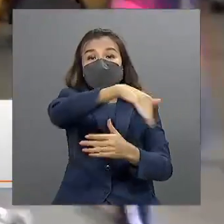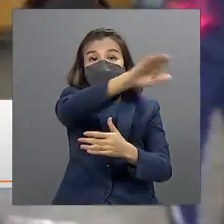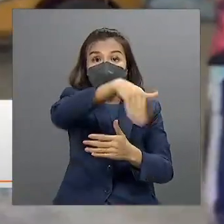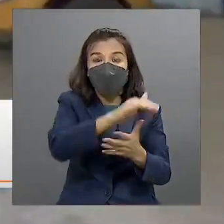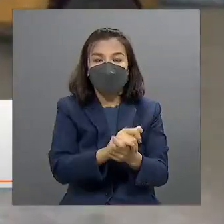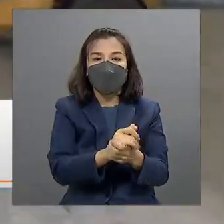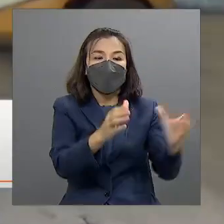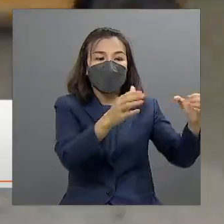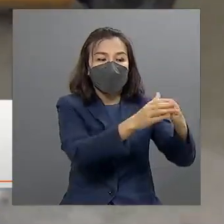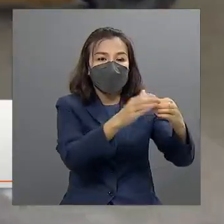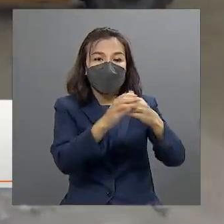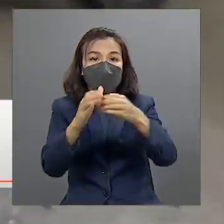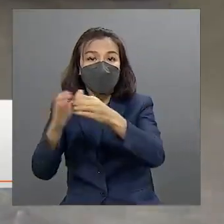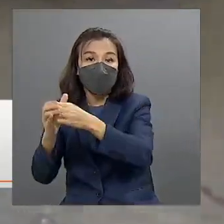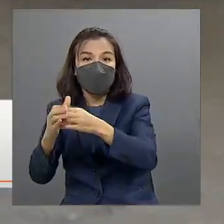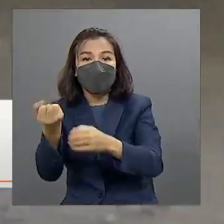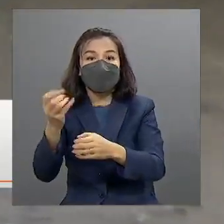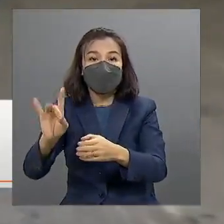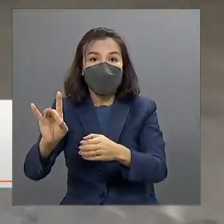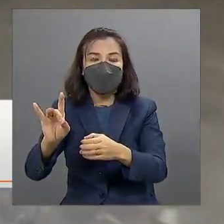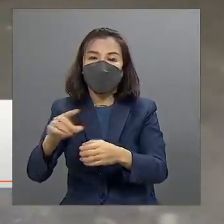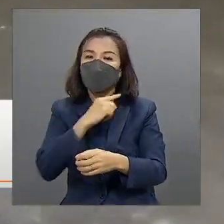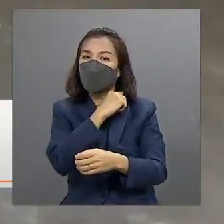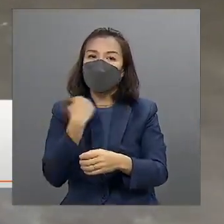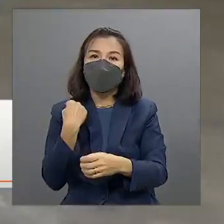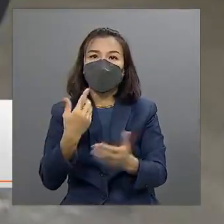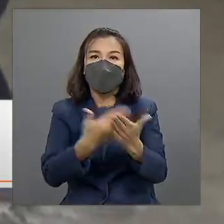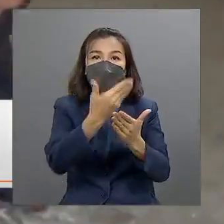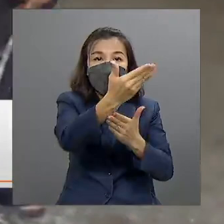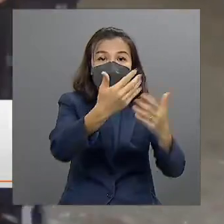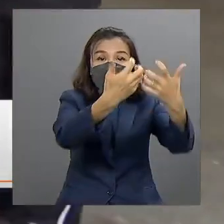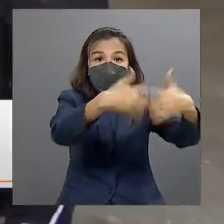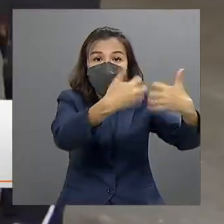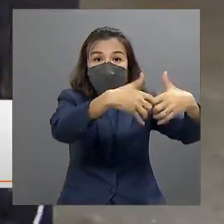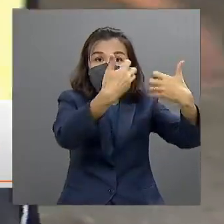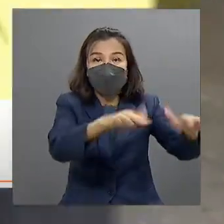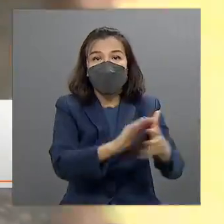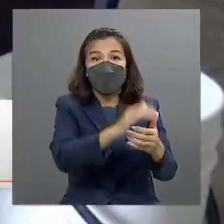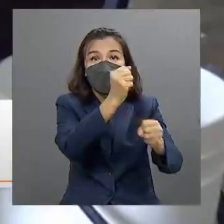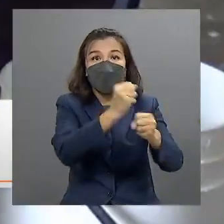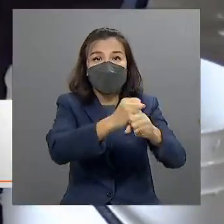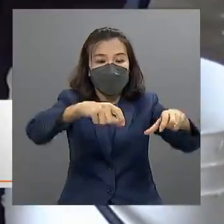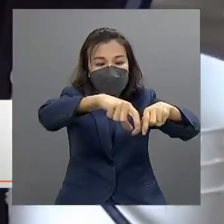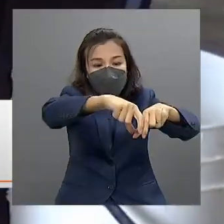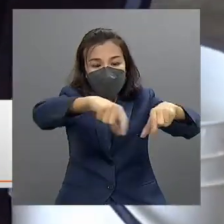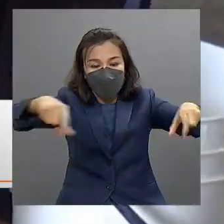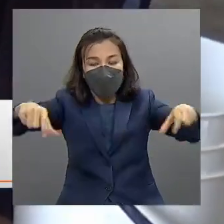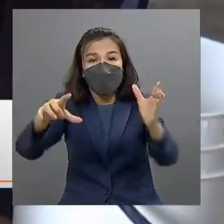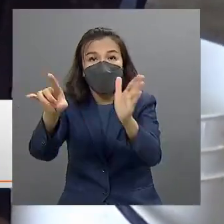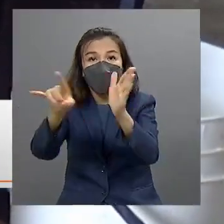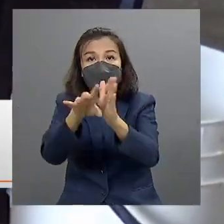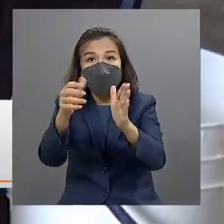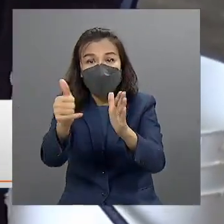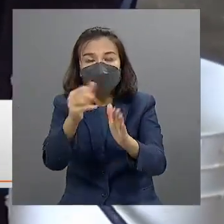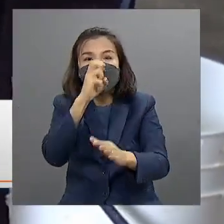หายเพระวเขาจดซื้อเคื่องจากกมาแล้วค่ะเขาหวงจะผลิชนงานใหได้มุคุณภาพผ่านการทดสอบ